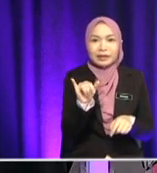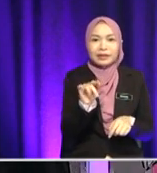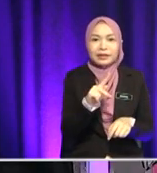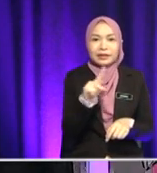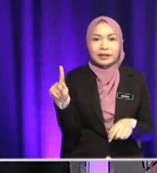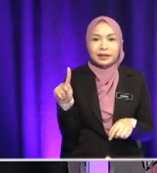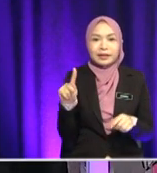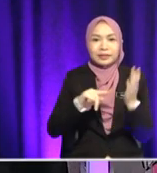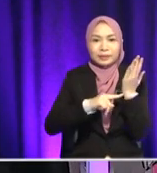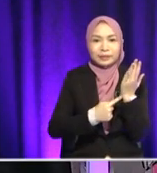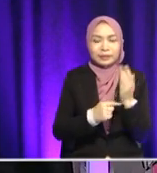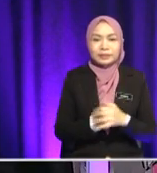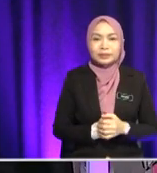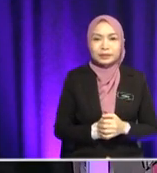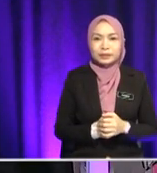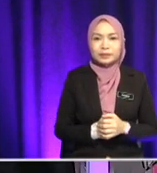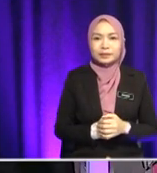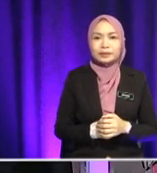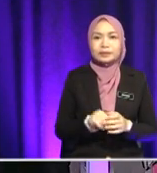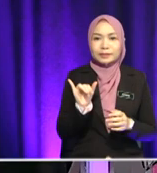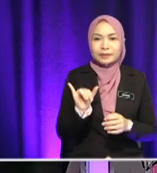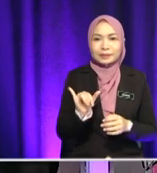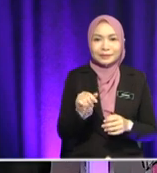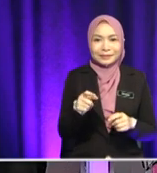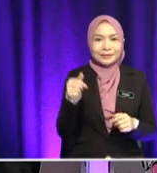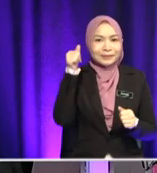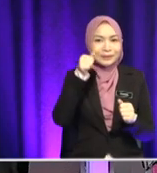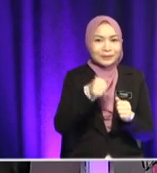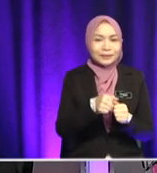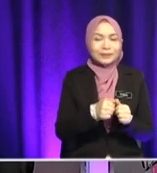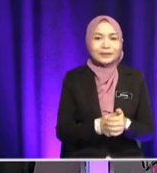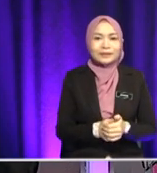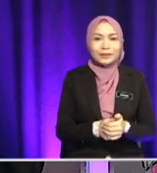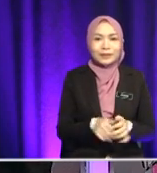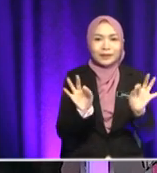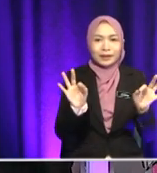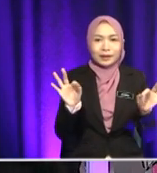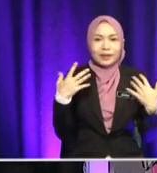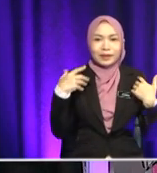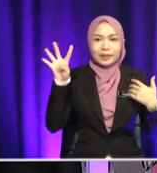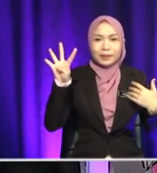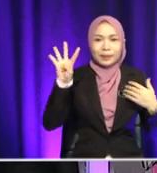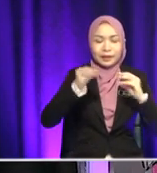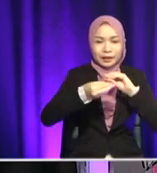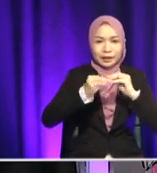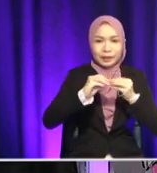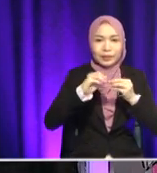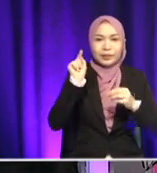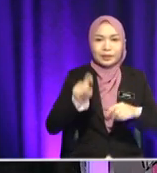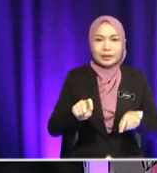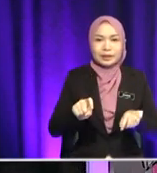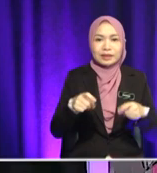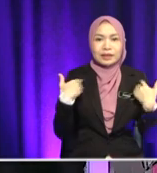adalah peringkatnya masih sama itu kalau dia ada tidak boleh Oke